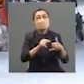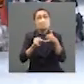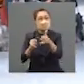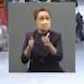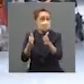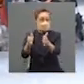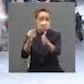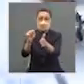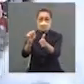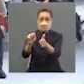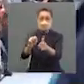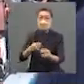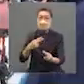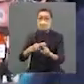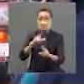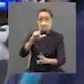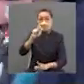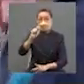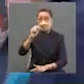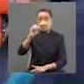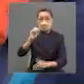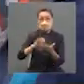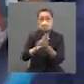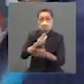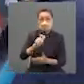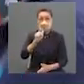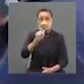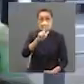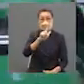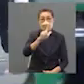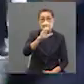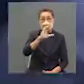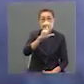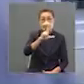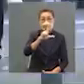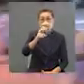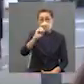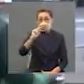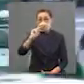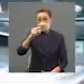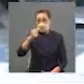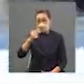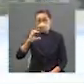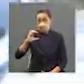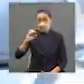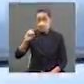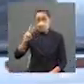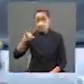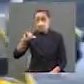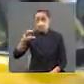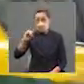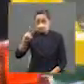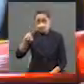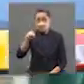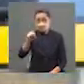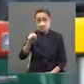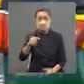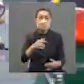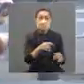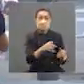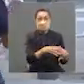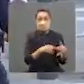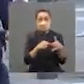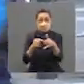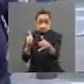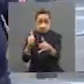การดูแลผู้ป่วยก่อนทำการผ่าตัดก็ต้องมีการคัดกรองแล้วนะคะการดูแลผู้ป่วยที่ห้องฉุกเฉินก็เช่นกันการดูแลผู้ป่วยที่จะต้อง